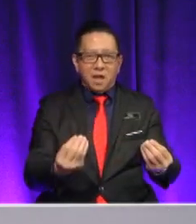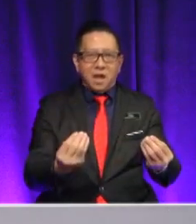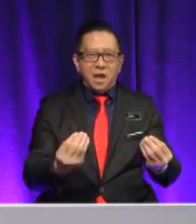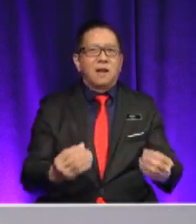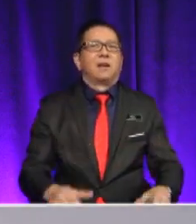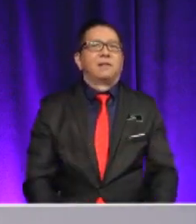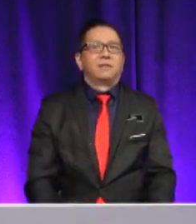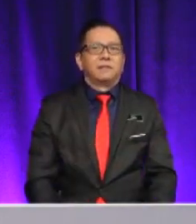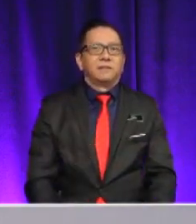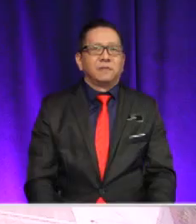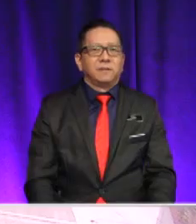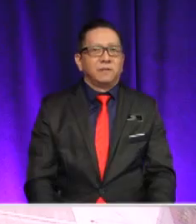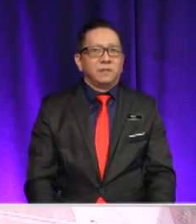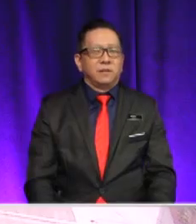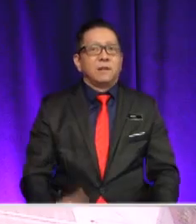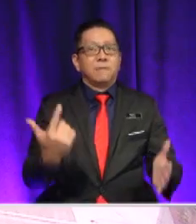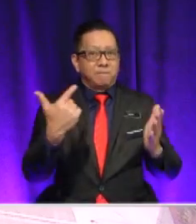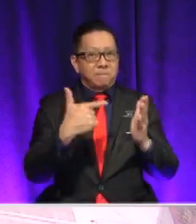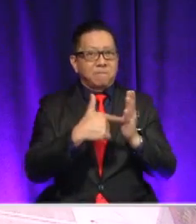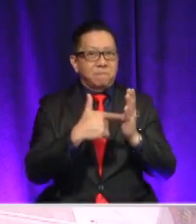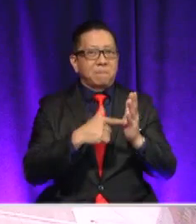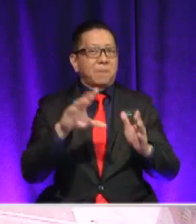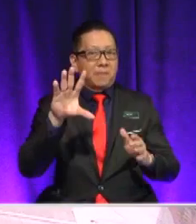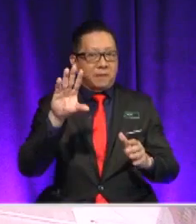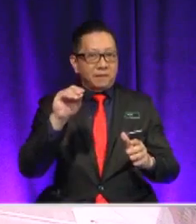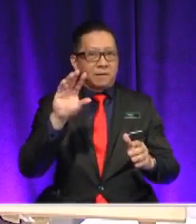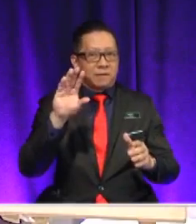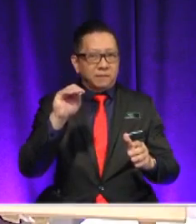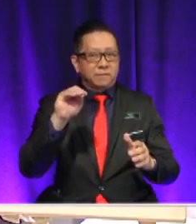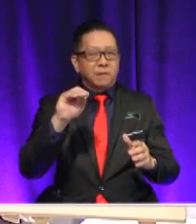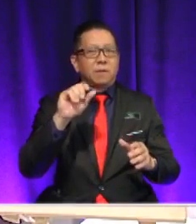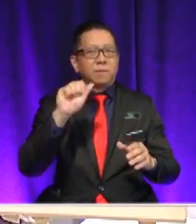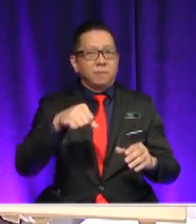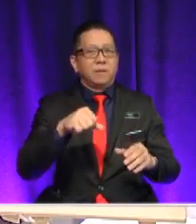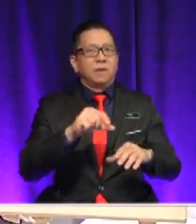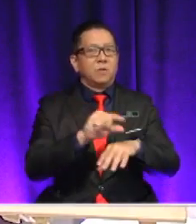basah Oke selain pada menggunakan space itu juga boleh menggunakan